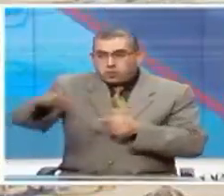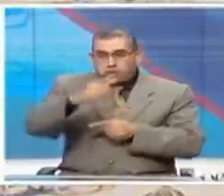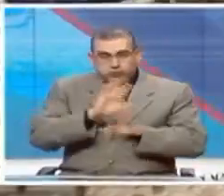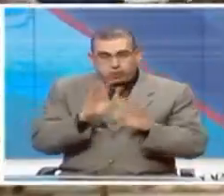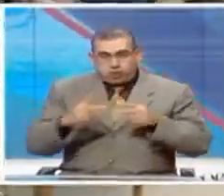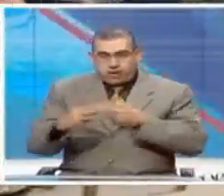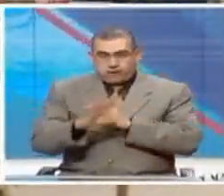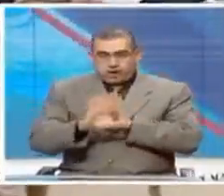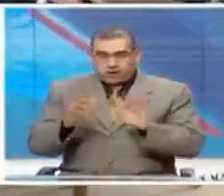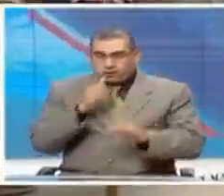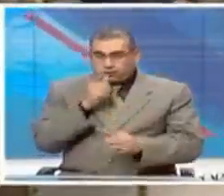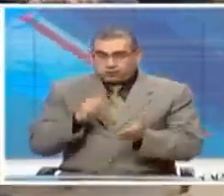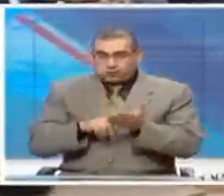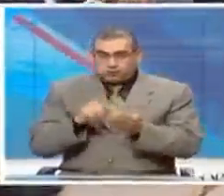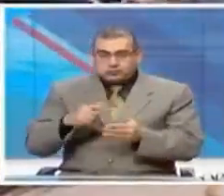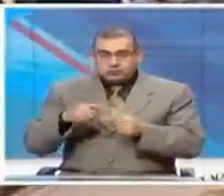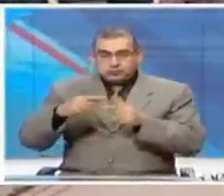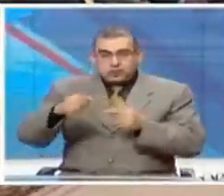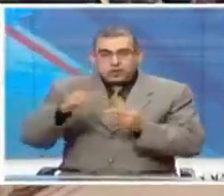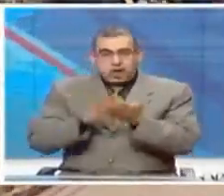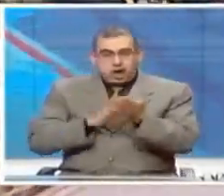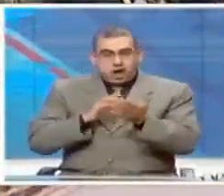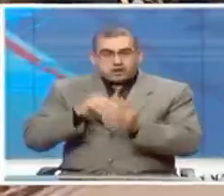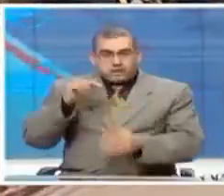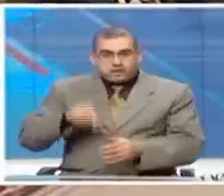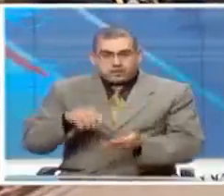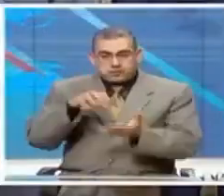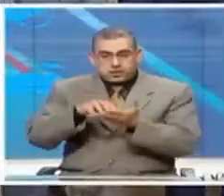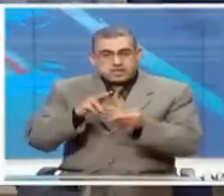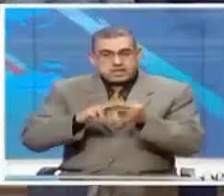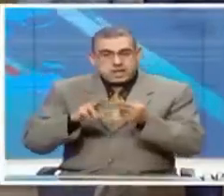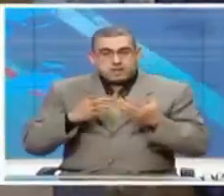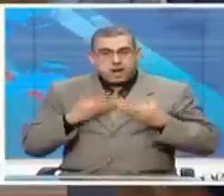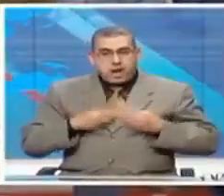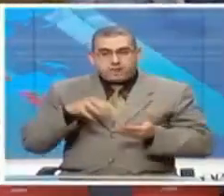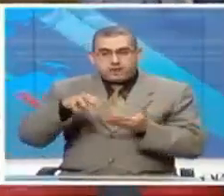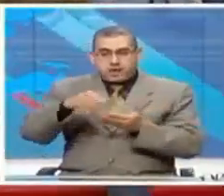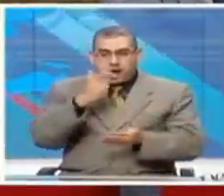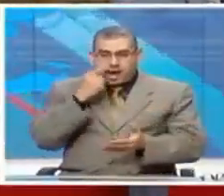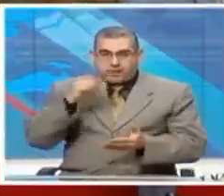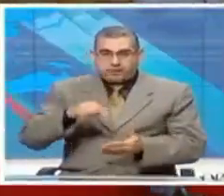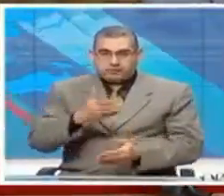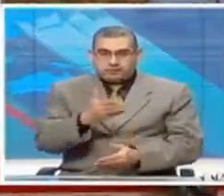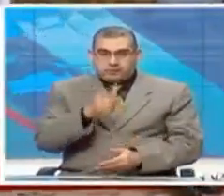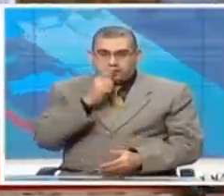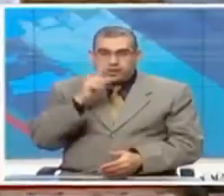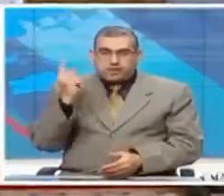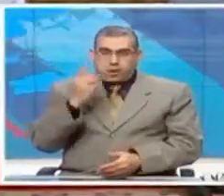لما لذلك من تبعات خطيره على السلم والامن الاقليميين